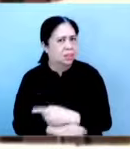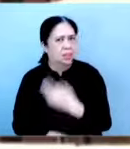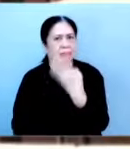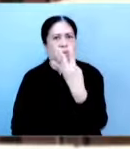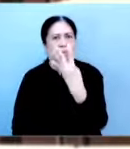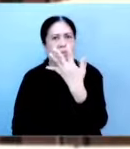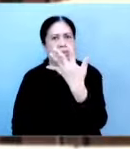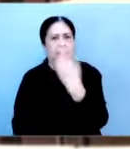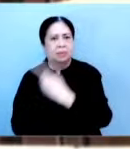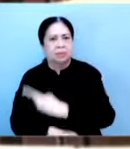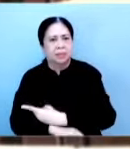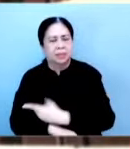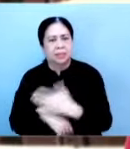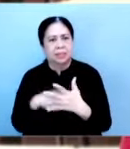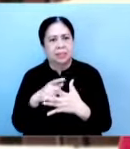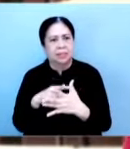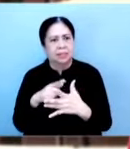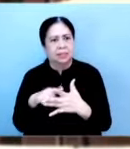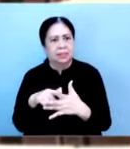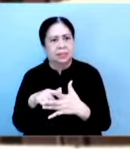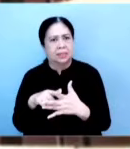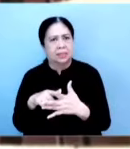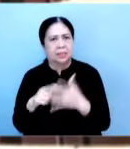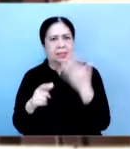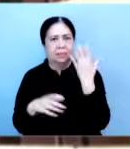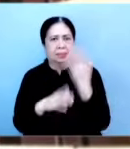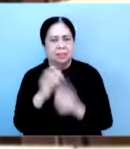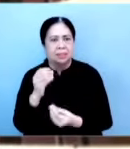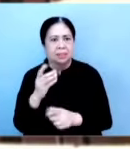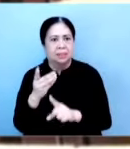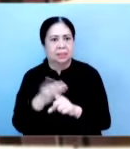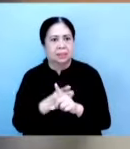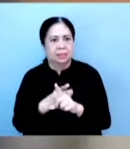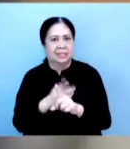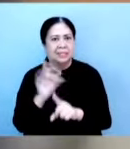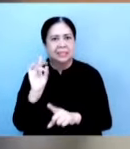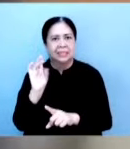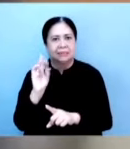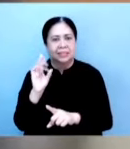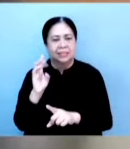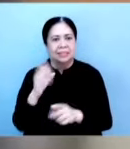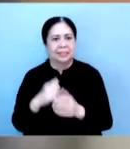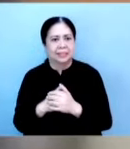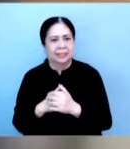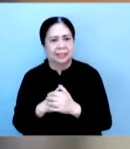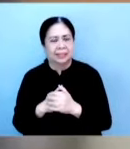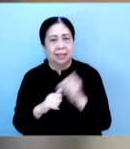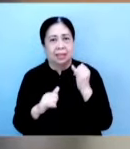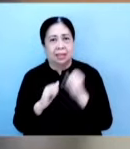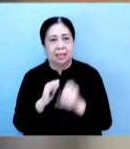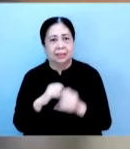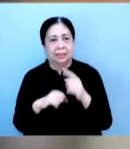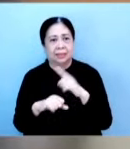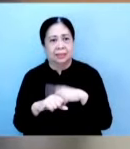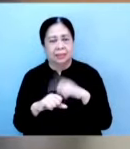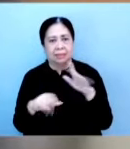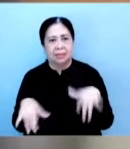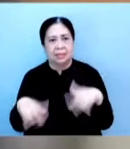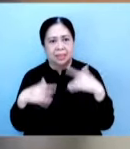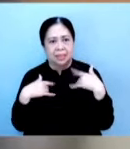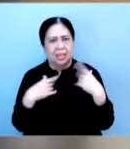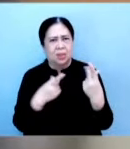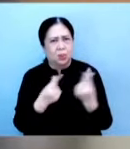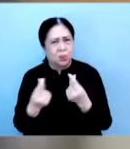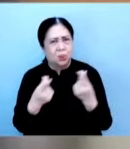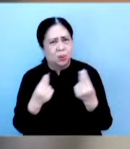days tapos nawala na siya nung December 17 sa mga huling sandali ni Mikey ginawa ng paraan